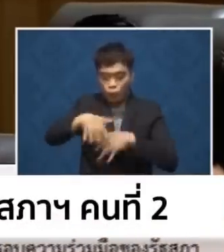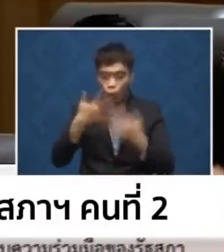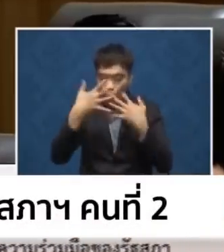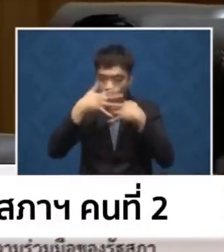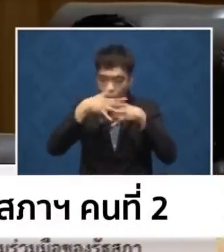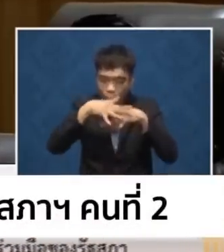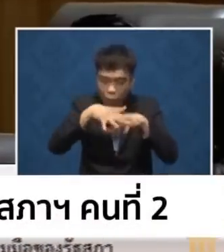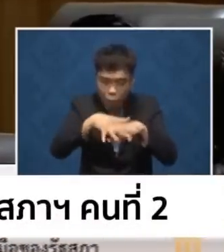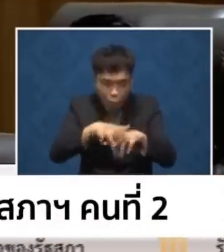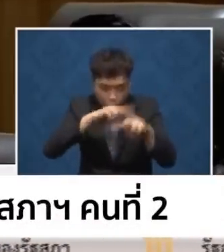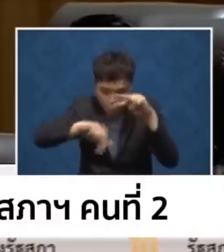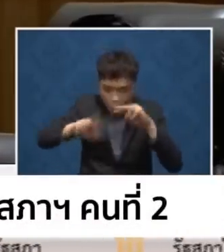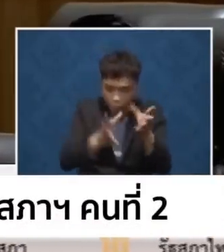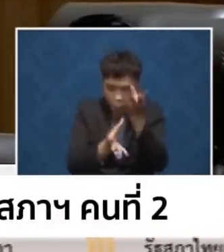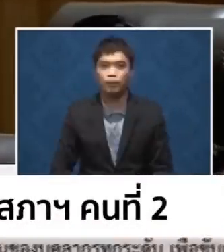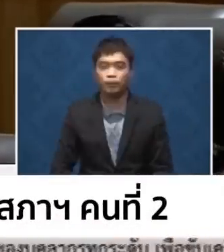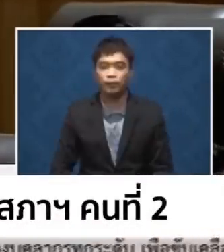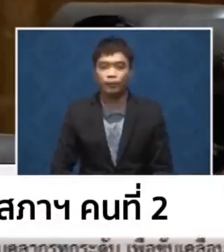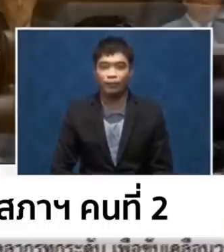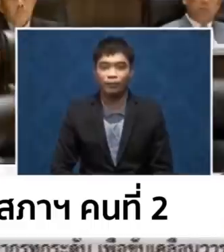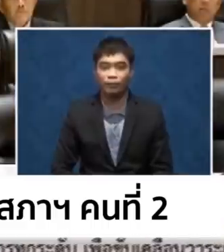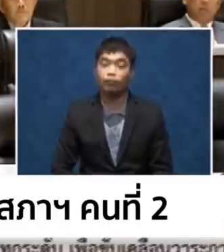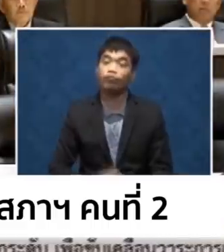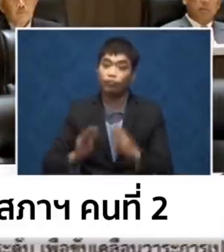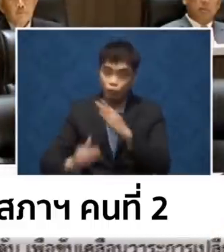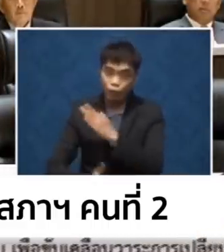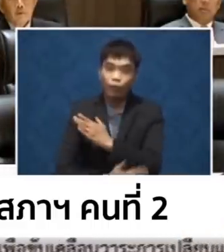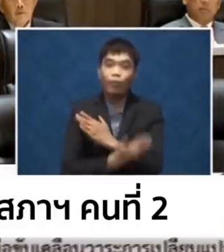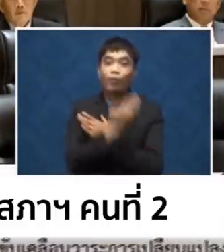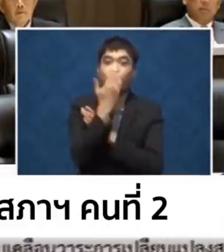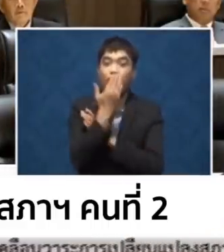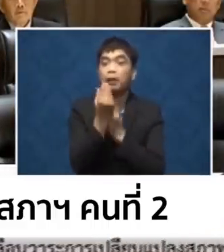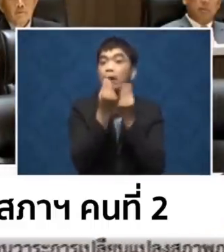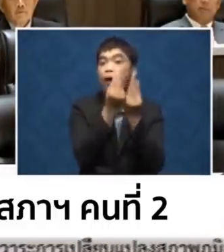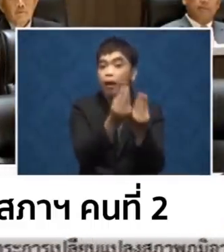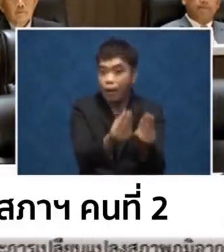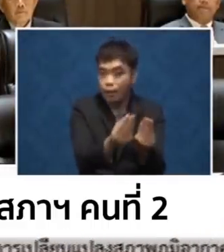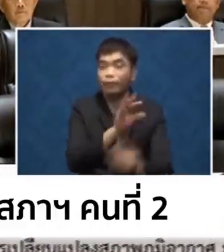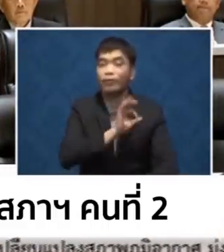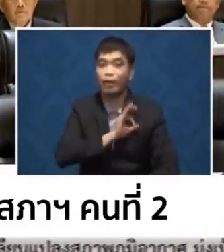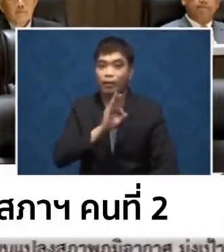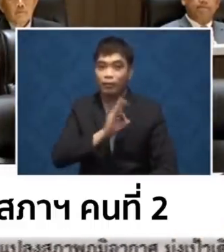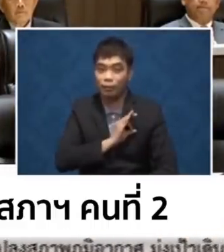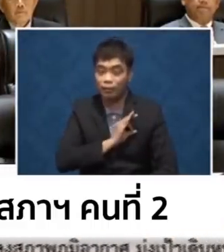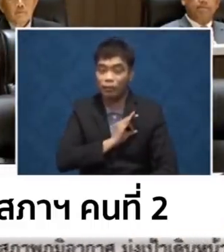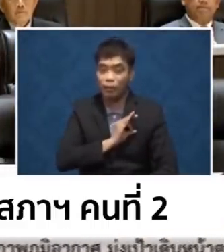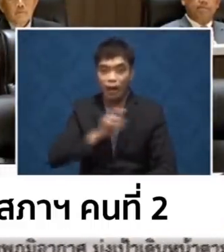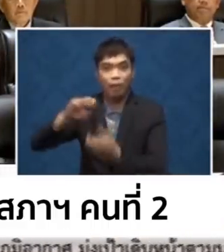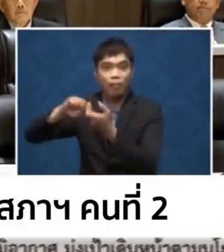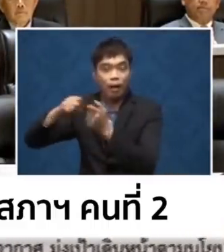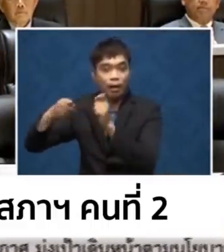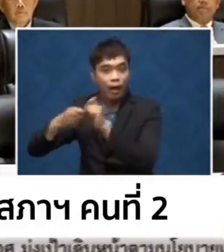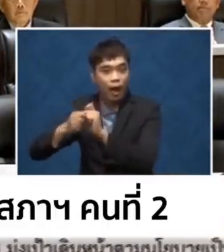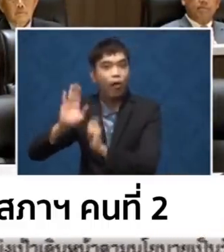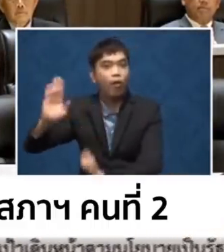คเป็นเบื้องต้นนะครับให้โอกาสสมาชิก ได้นำความเดือดร้อนของพี่น้องประชา